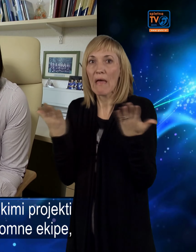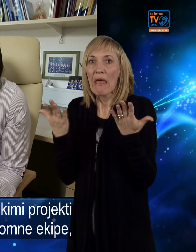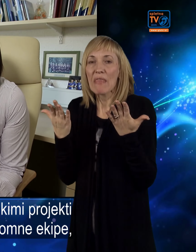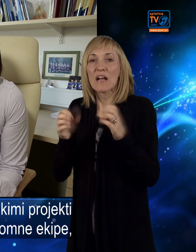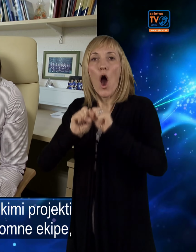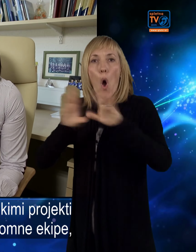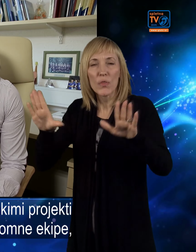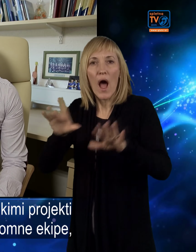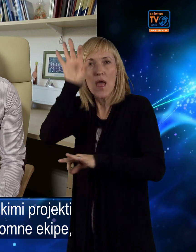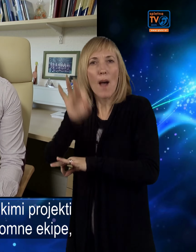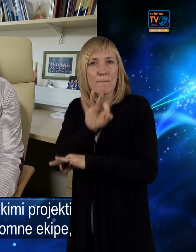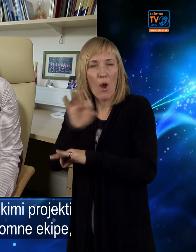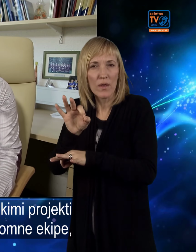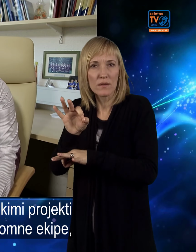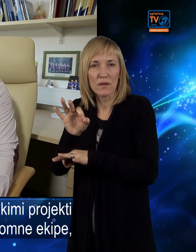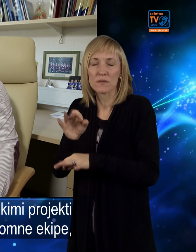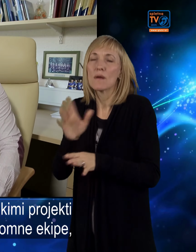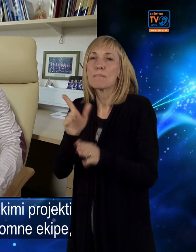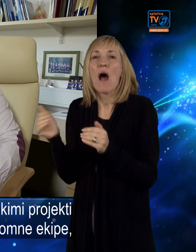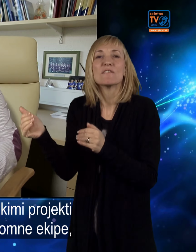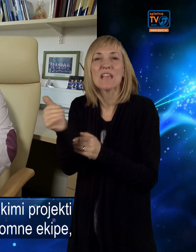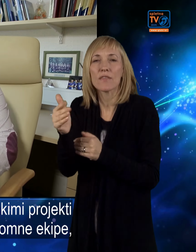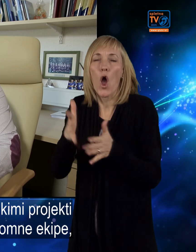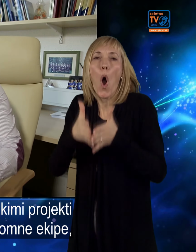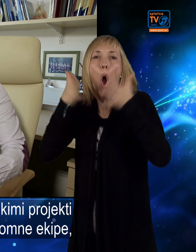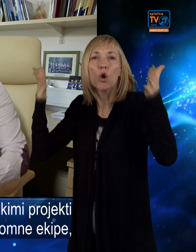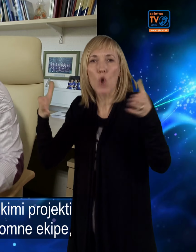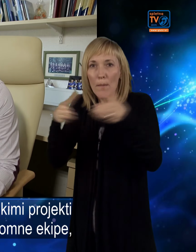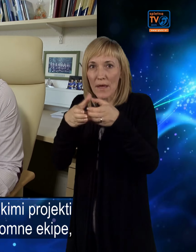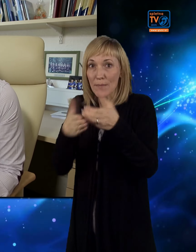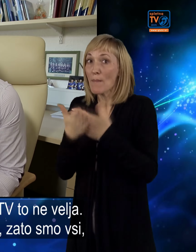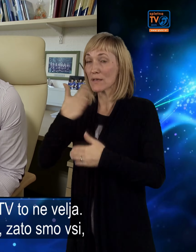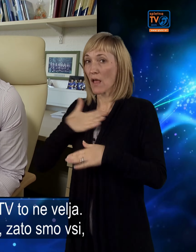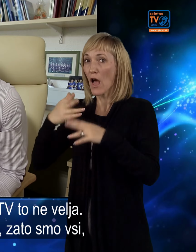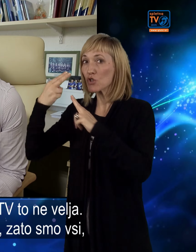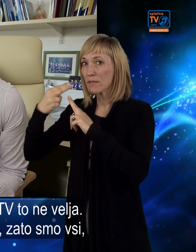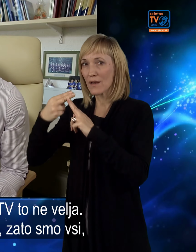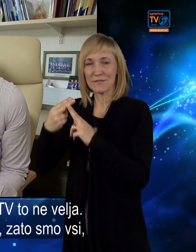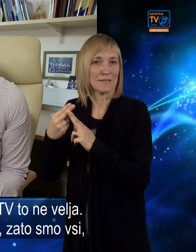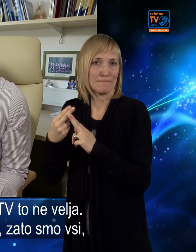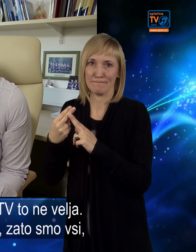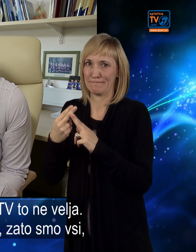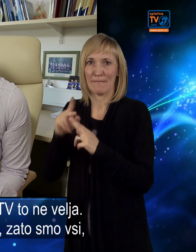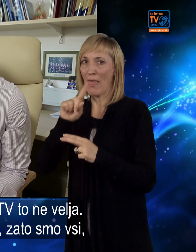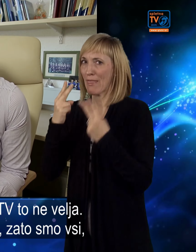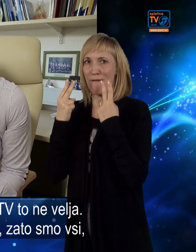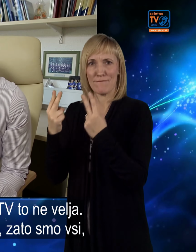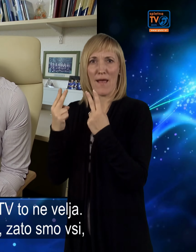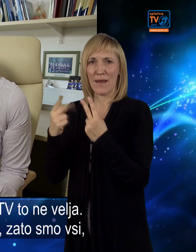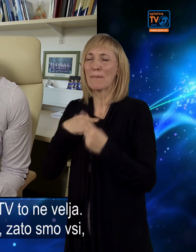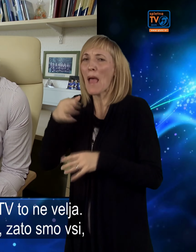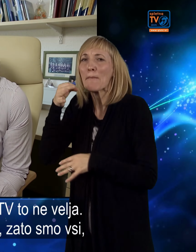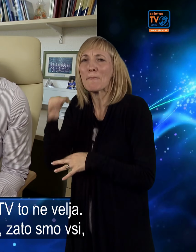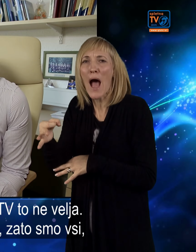ponavadi za takšnimi projekti stojijo ogromne ekipe, medtem ko za našo televizijo to seveda